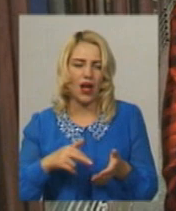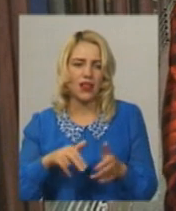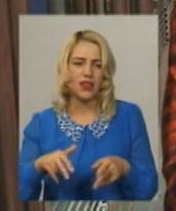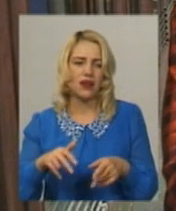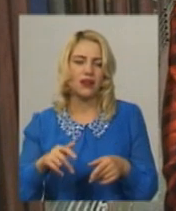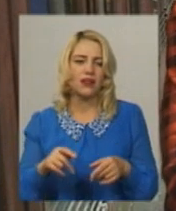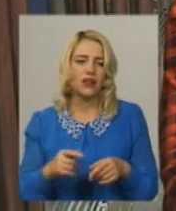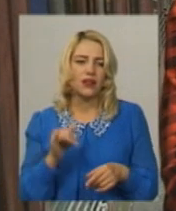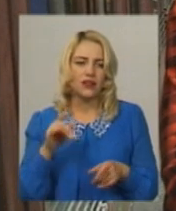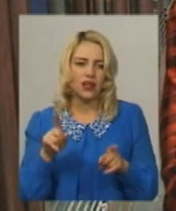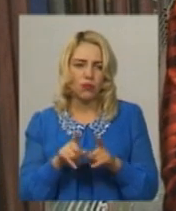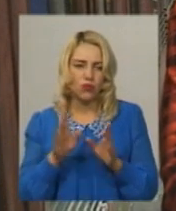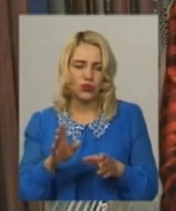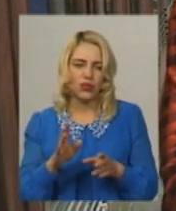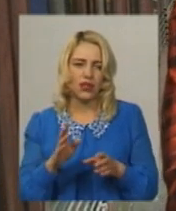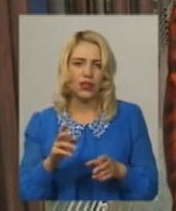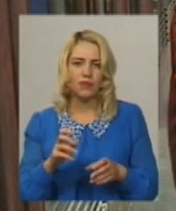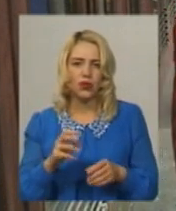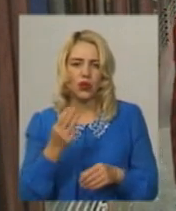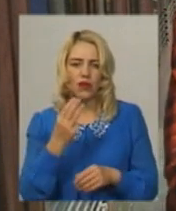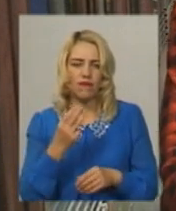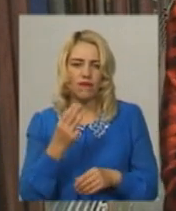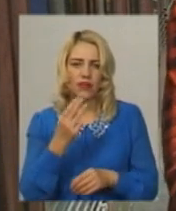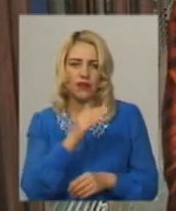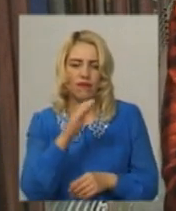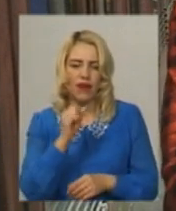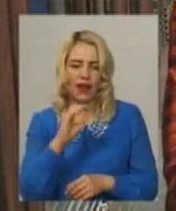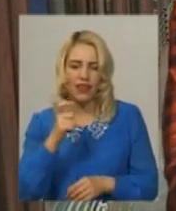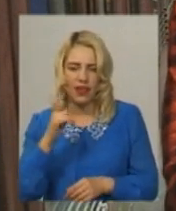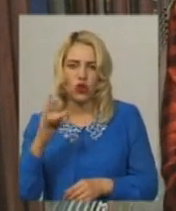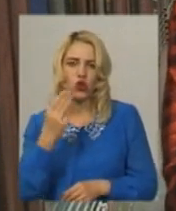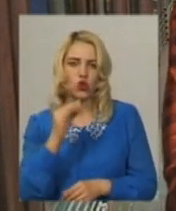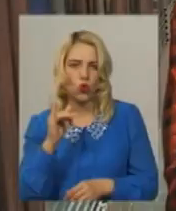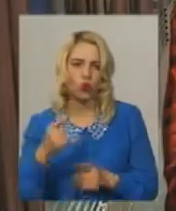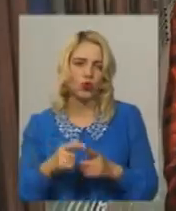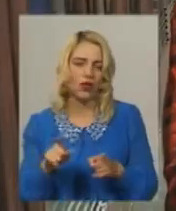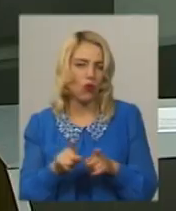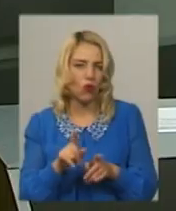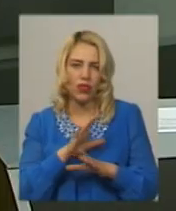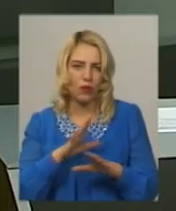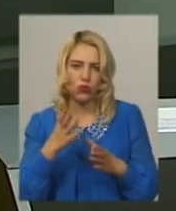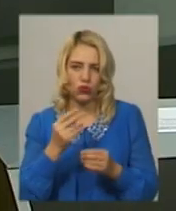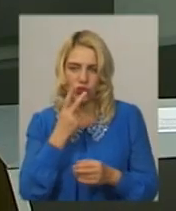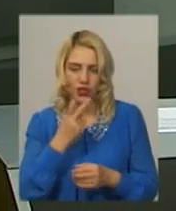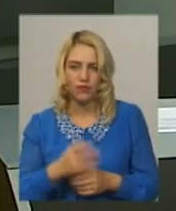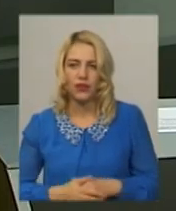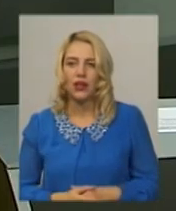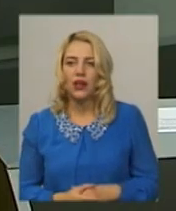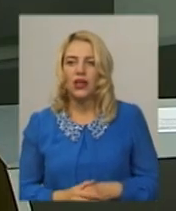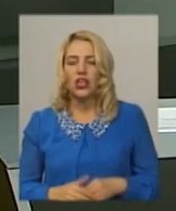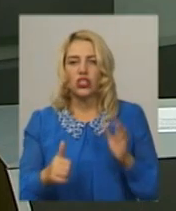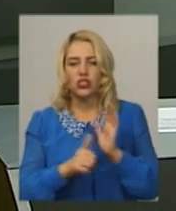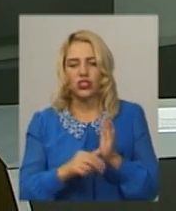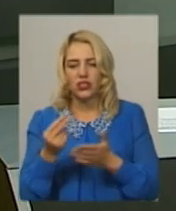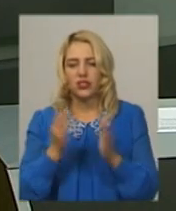дня. Буде просто неймовірне фаєр-шоу, подібного в стінах Меджибіської фортеці ще не було. 6 картин для